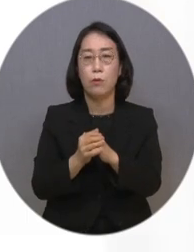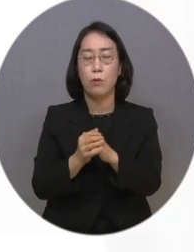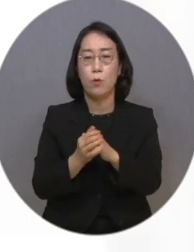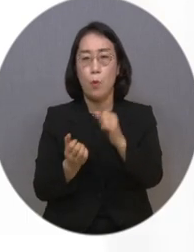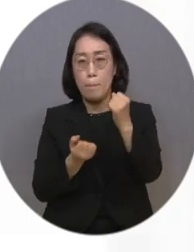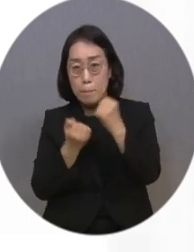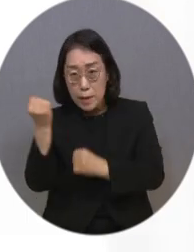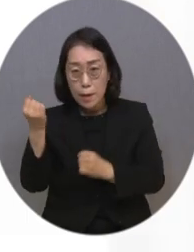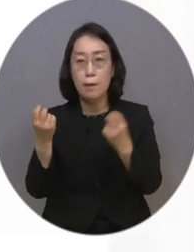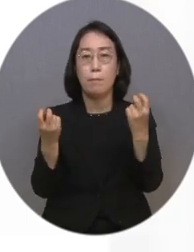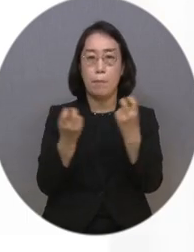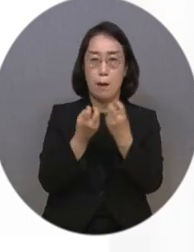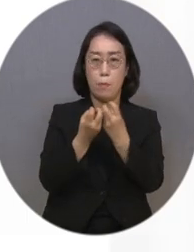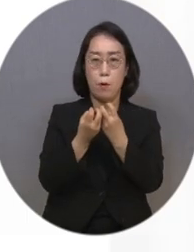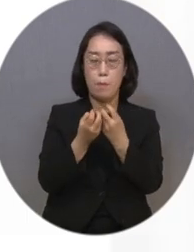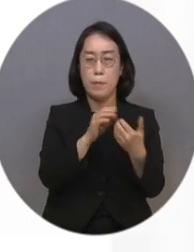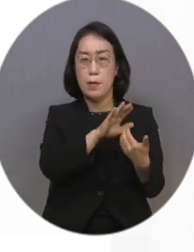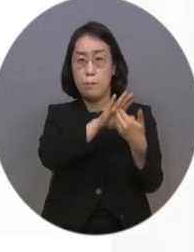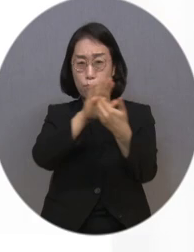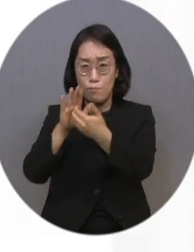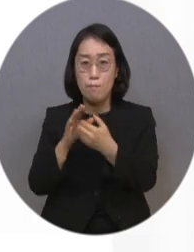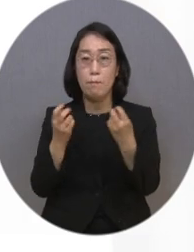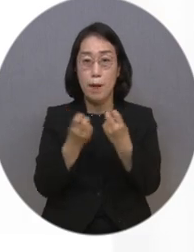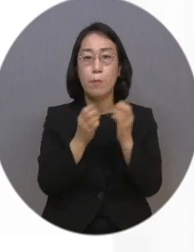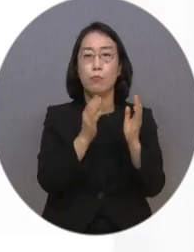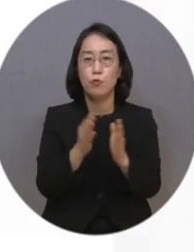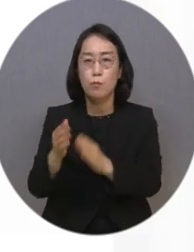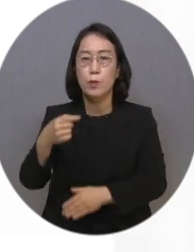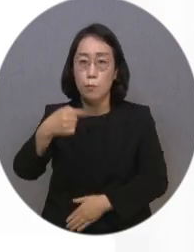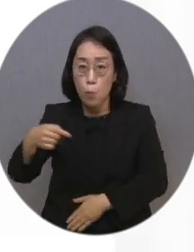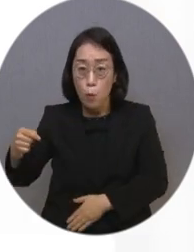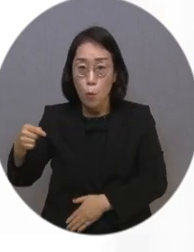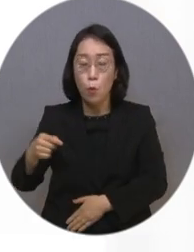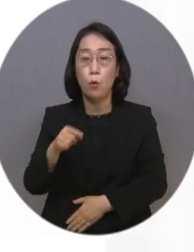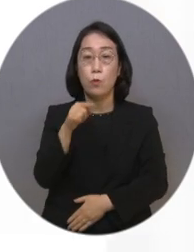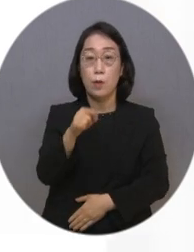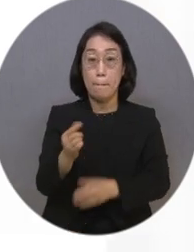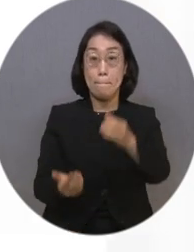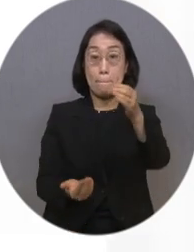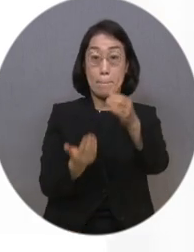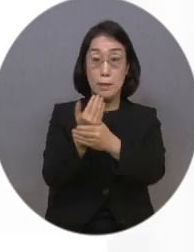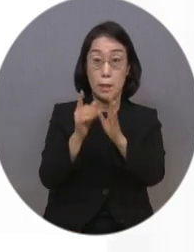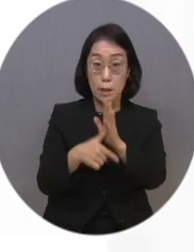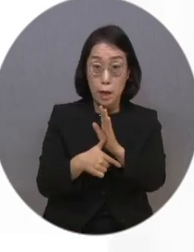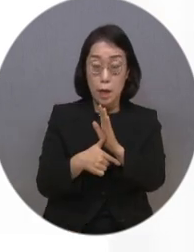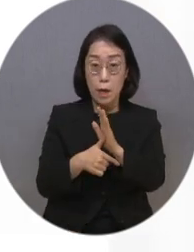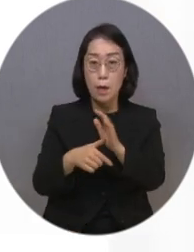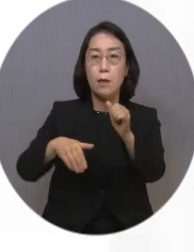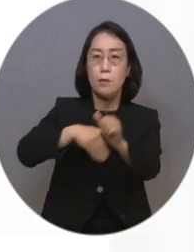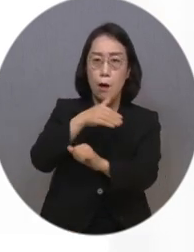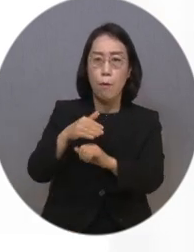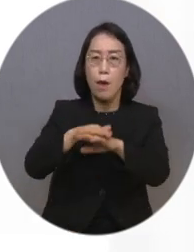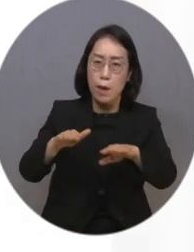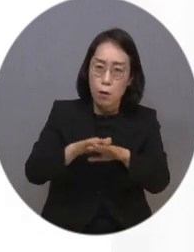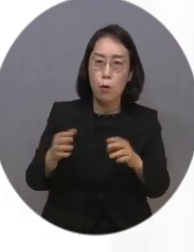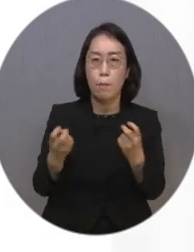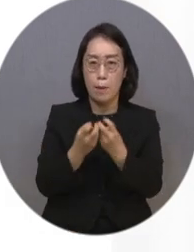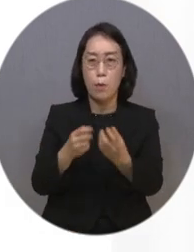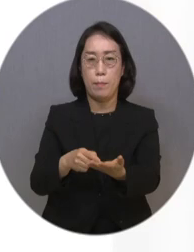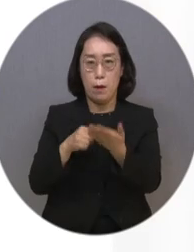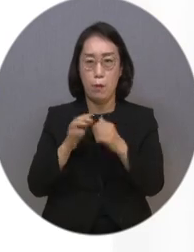대피계획과 예방을 위한 준비 사항과 더불어 실제 재난발생 시 대응 요령도 포함됐습니다